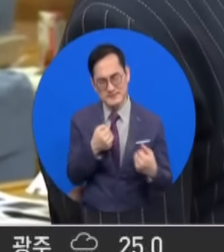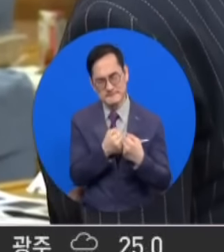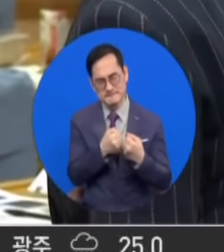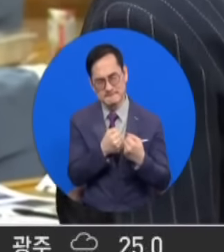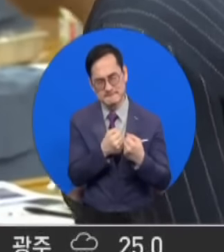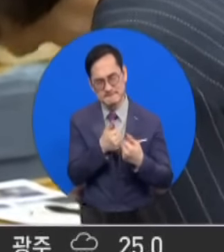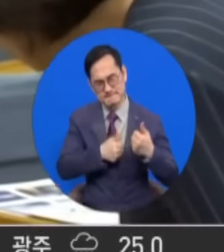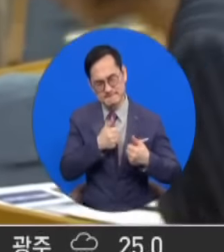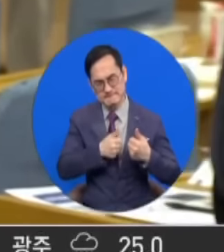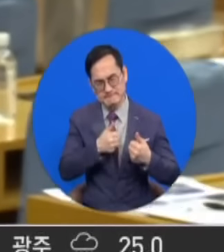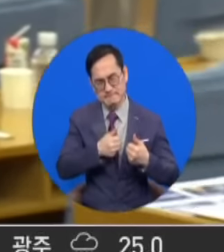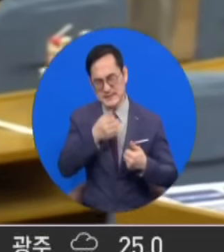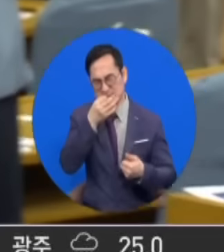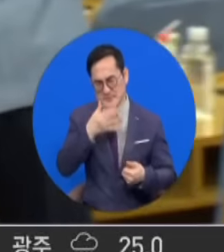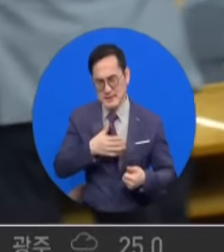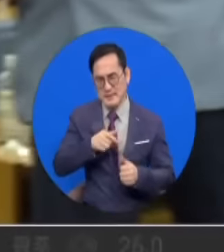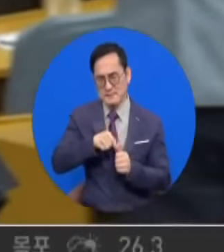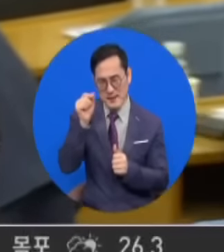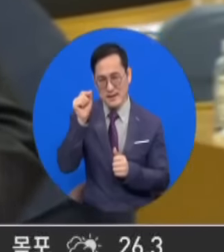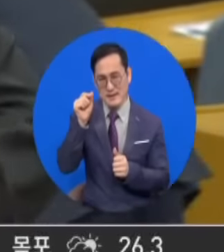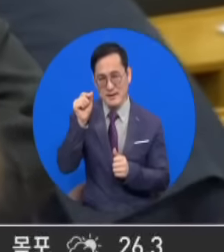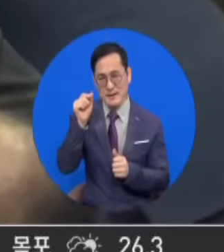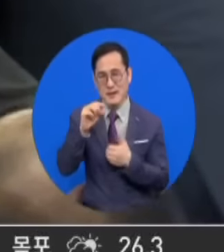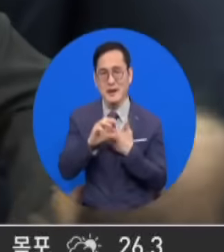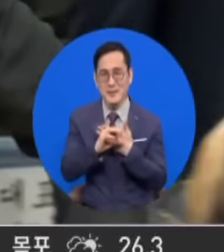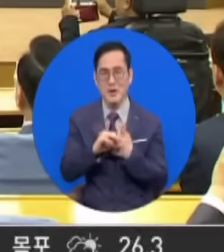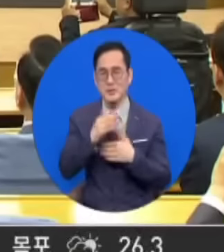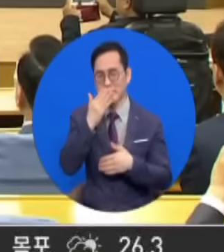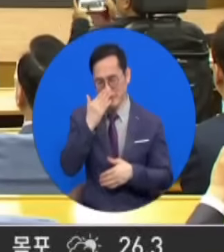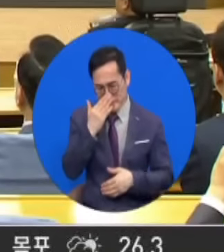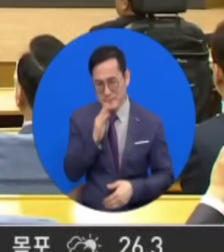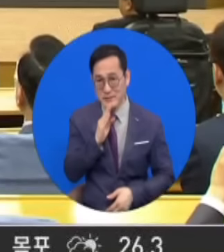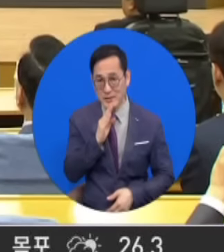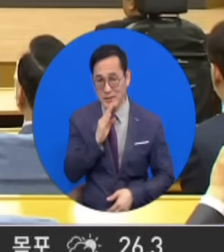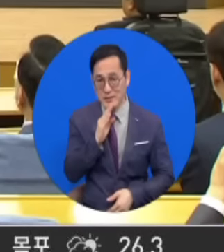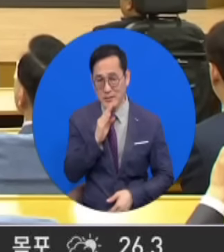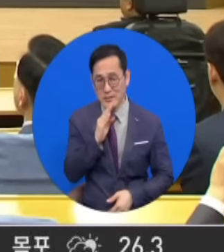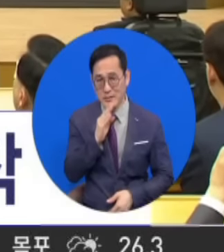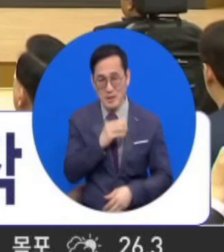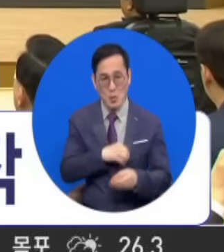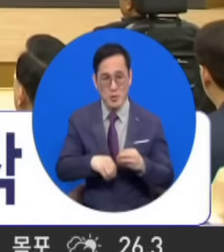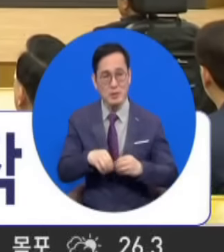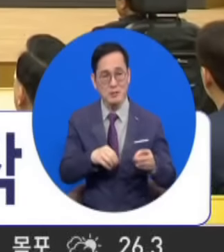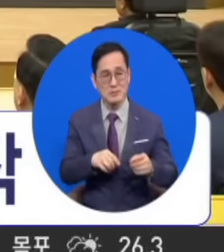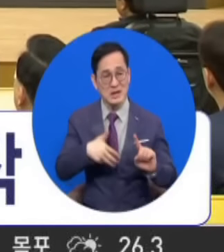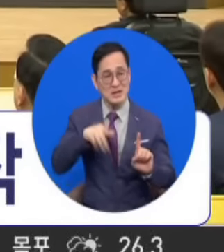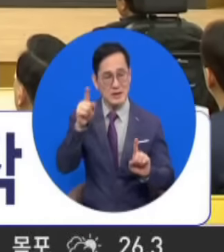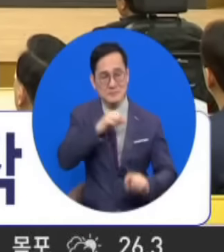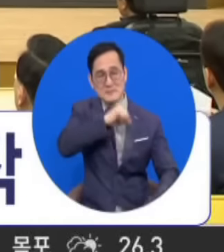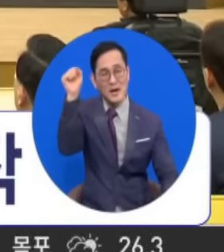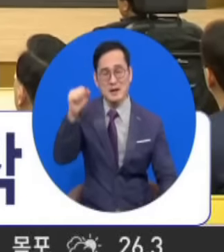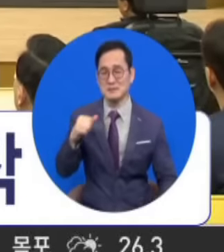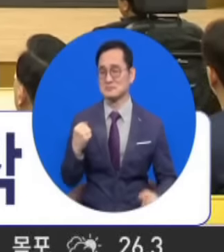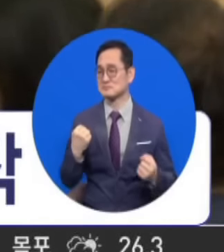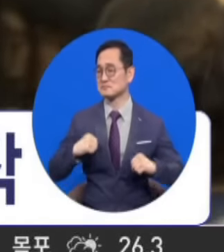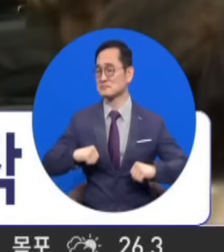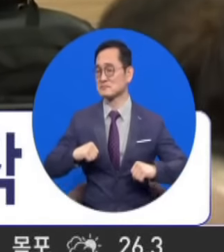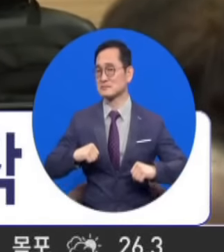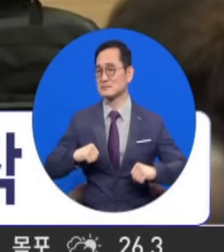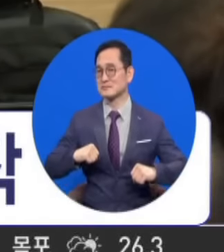또 자만하거나 또 약간 독선적으로 갈 수도 있거든요. 그래서 겸손함을 배우는 차원에서 저는 결선 투표로 좀 갔으면 좋겠고